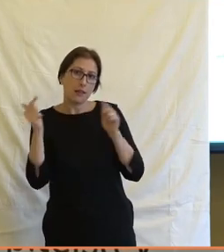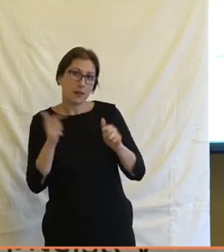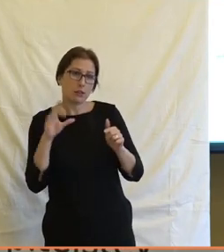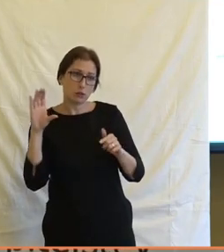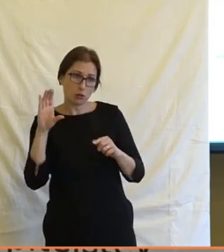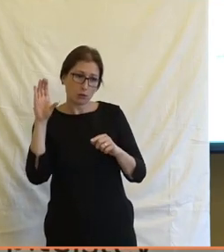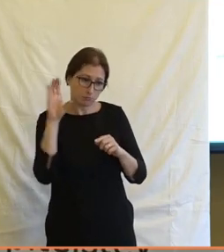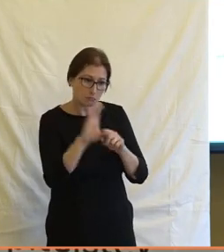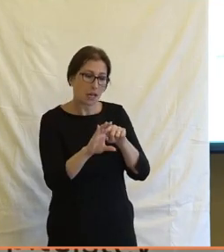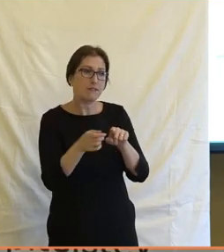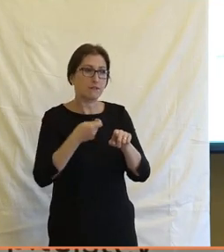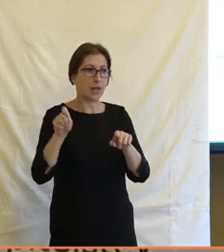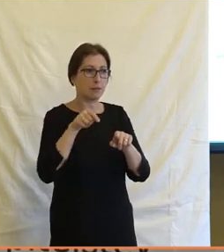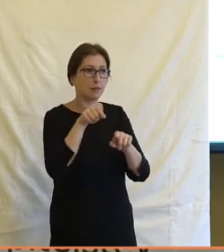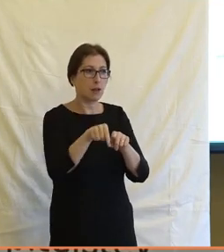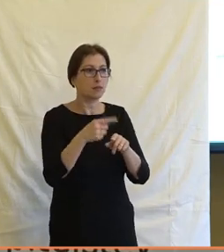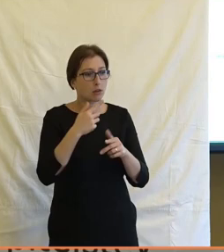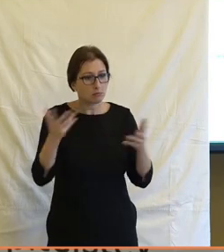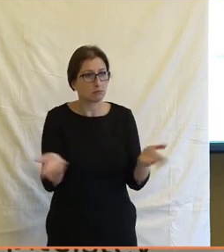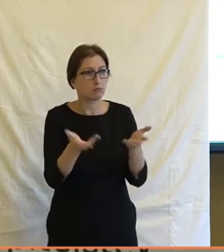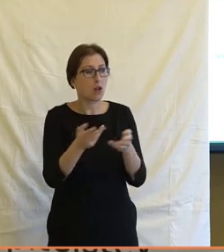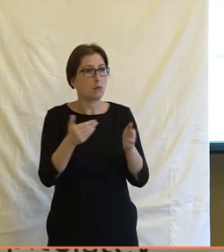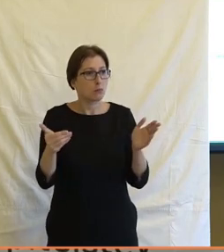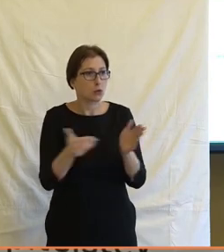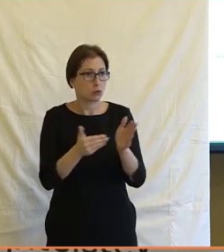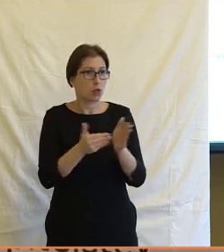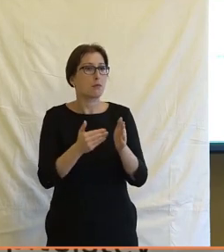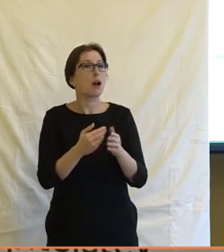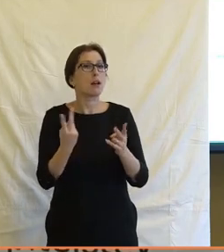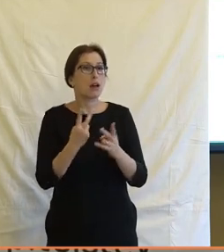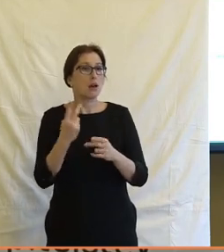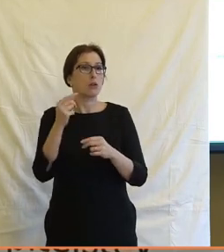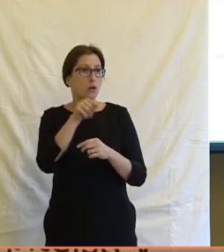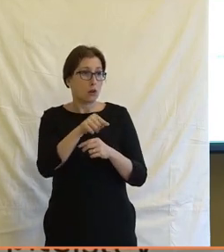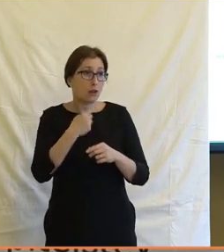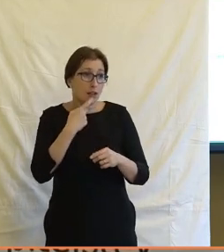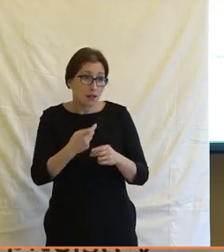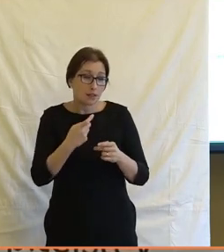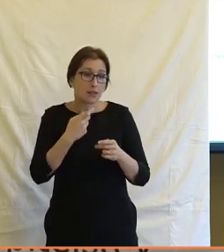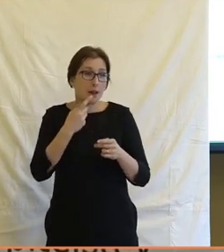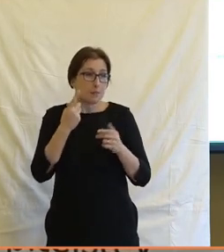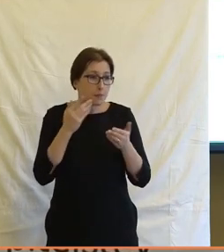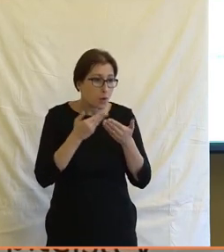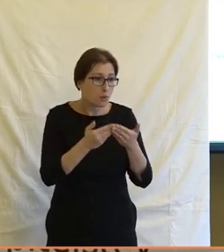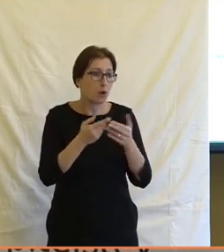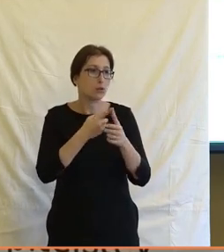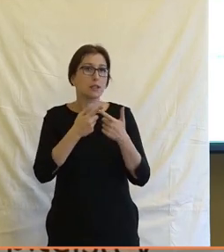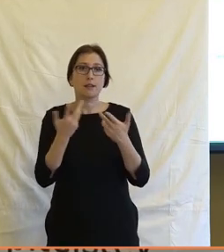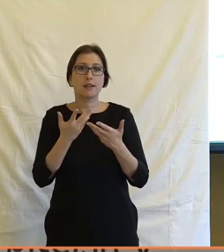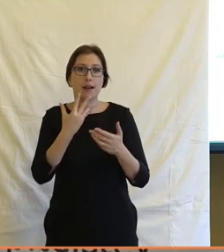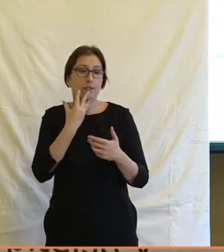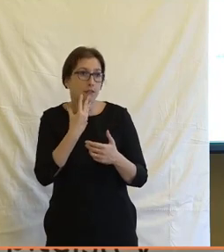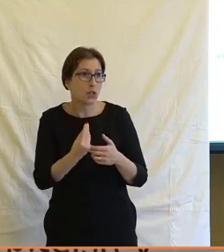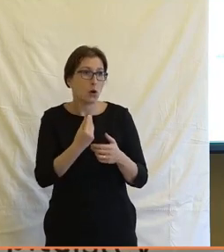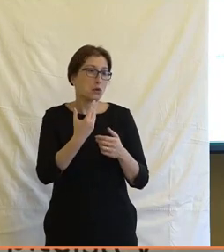opravdu zaměřené fondy, které se zaměřují na sociální podnikání, znají tu specifiku, proč to má, kde to má výhody, kde to má, řeknu